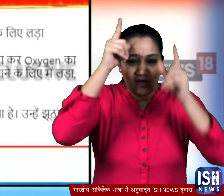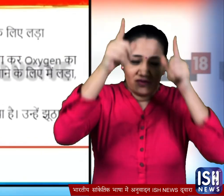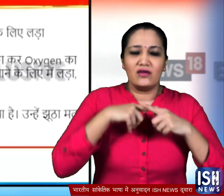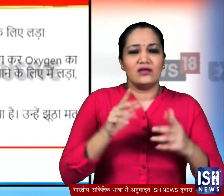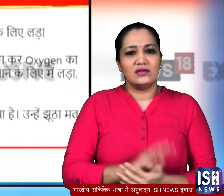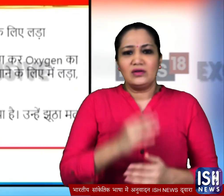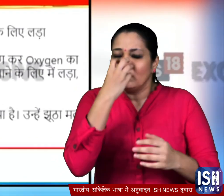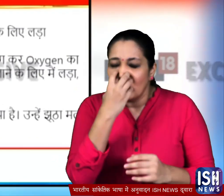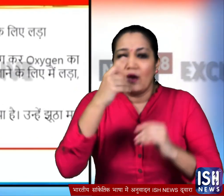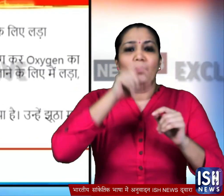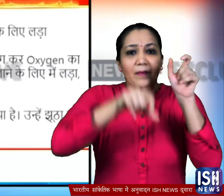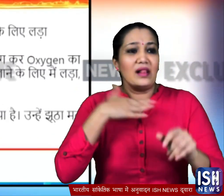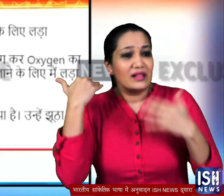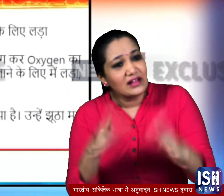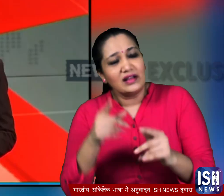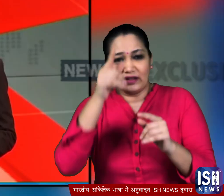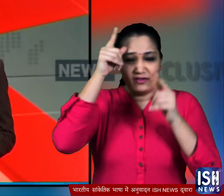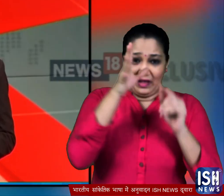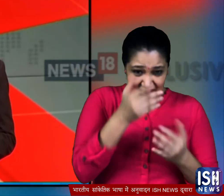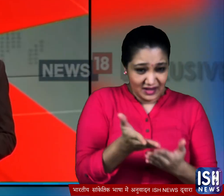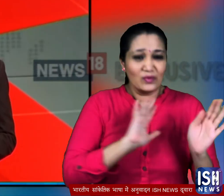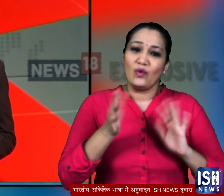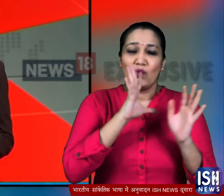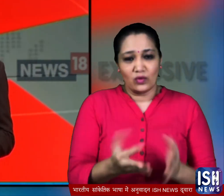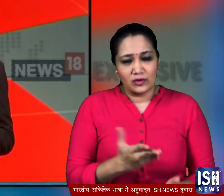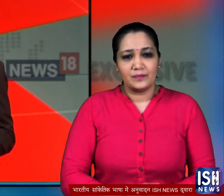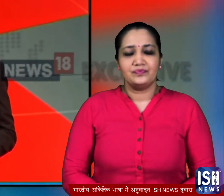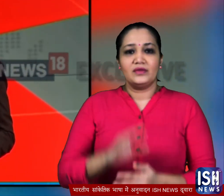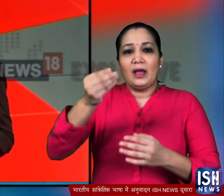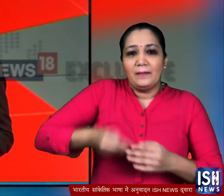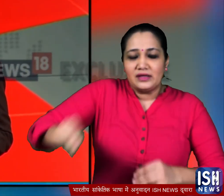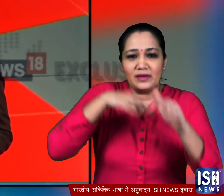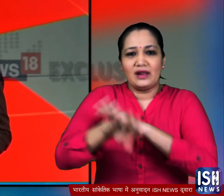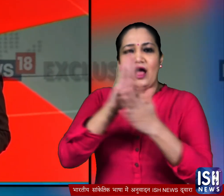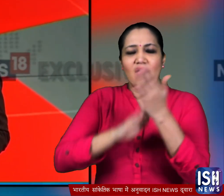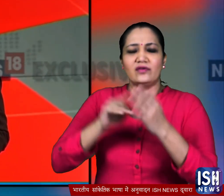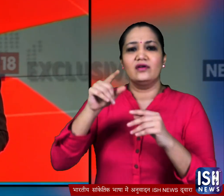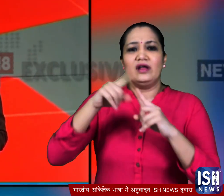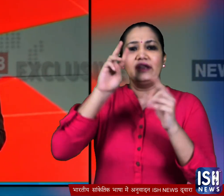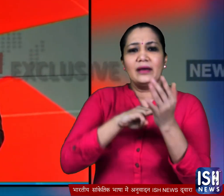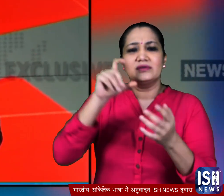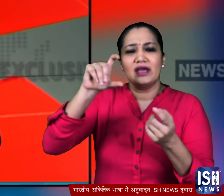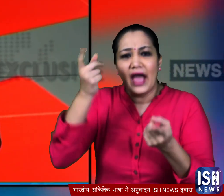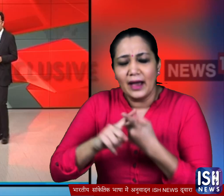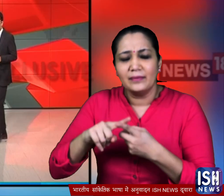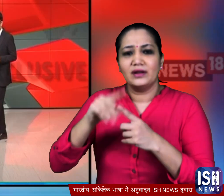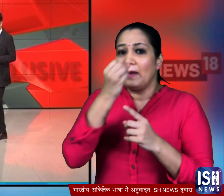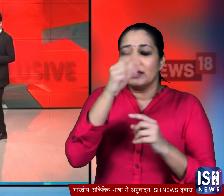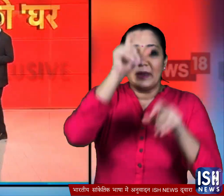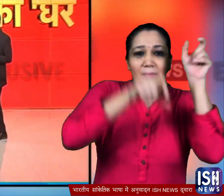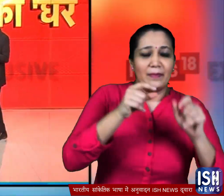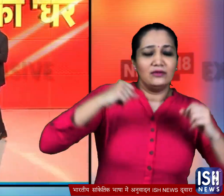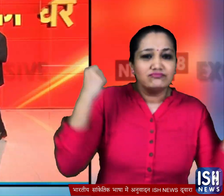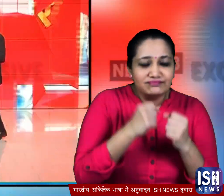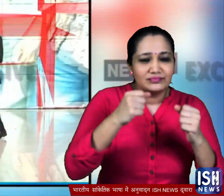की कमी से अपनों को खोया। पश्चिम बंगाल के हावड़ा में टीएमसी के एक विधायक की मौजूदगी में बीजेपी के कुछ